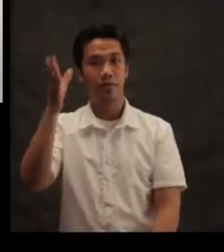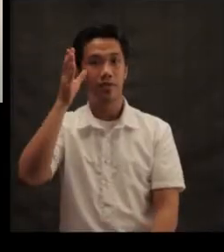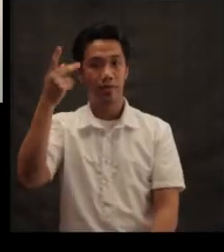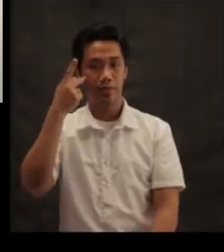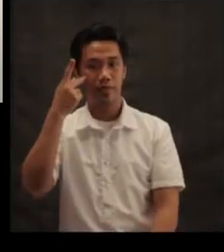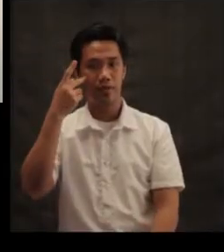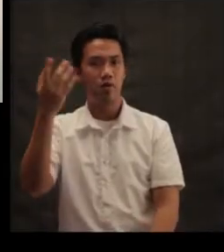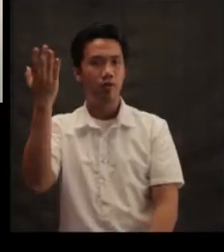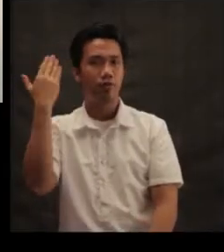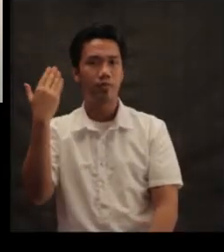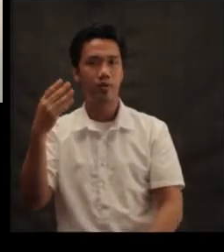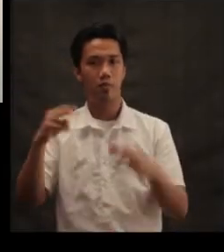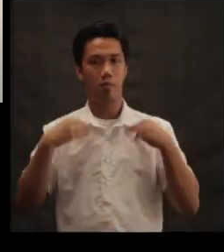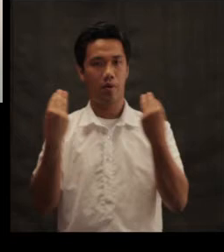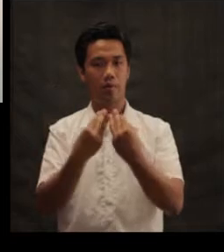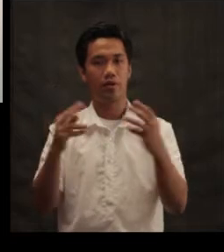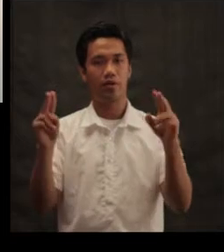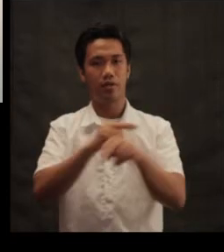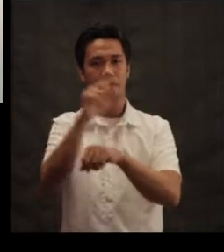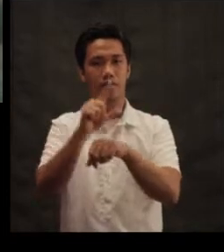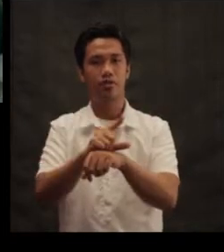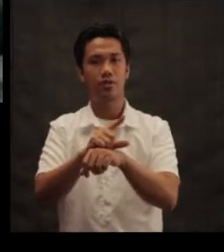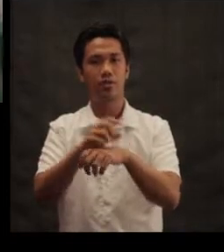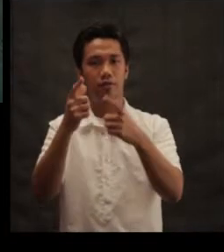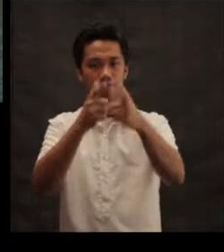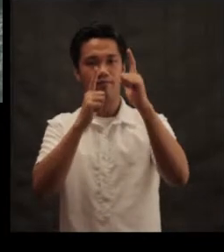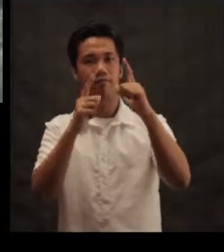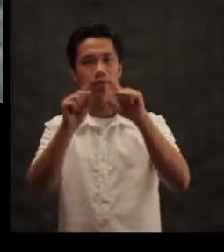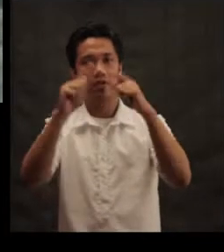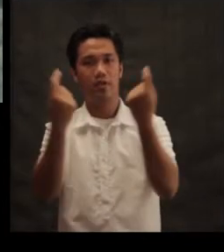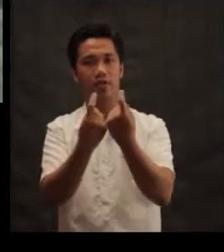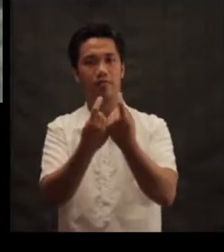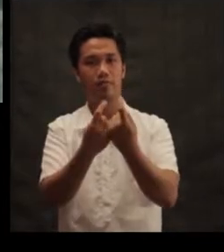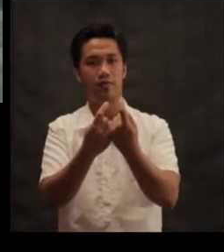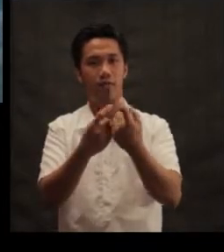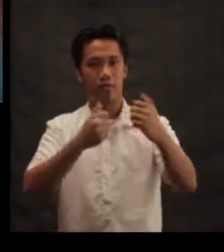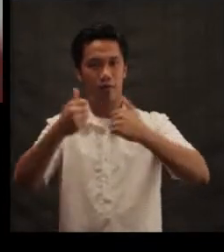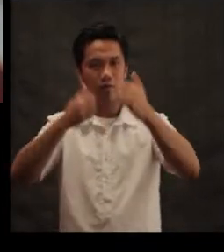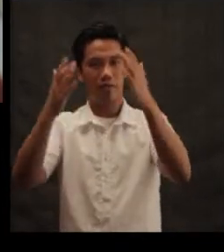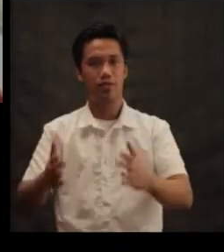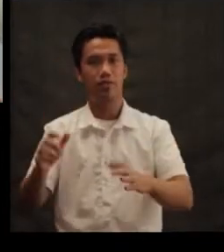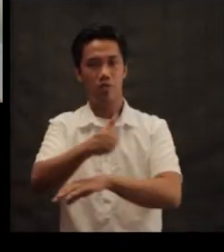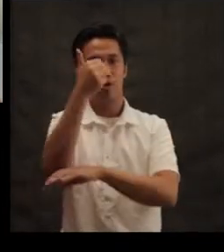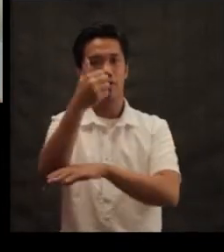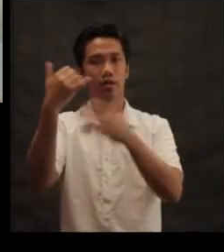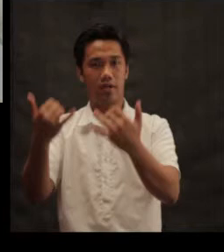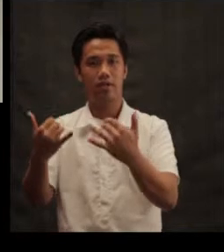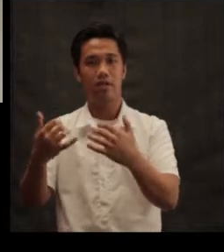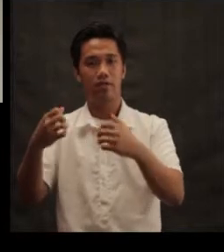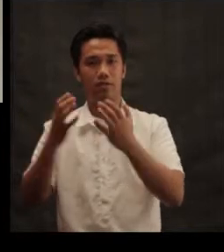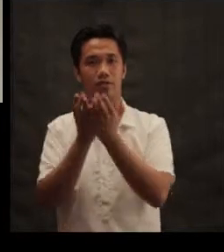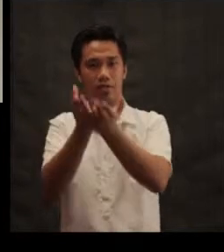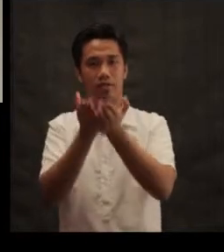Si Cherry Pinpin naman ito, dating miyembro ng National Rifle Team na umani ng tagumpay para sa bansa at isa ring atleta